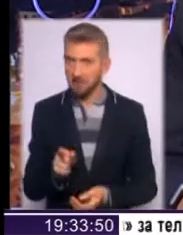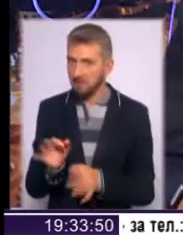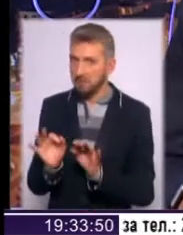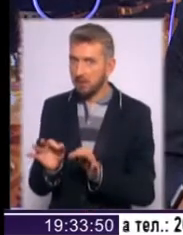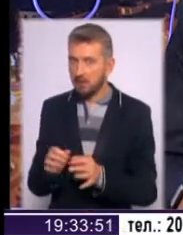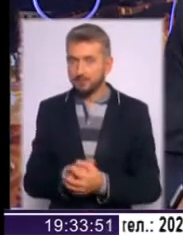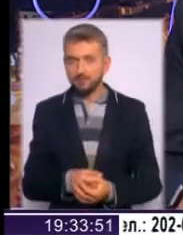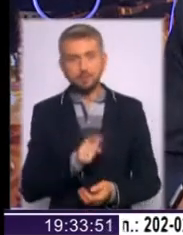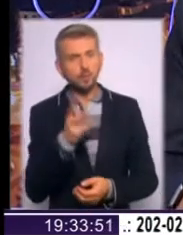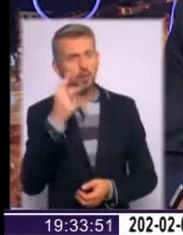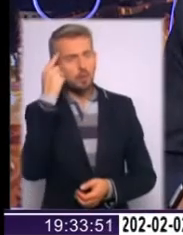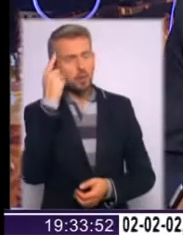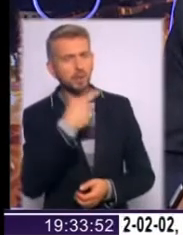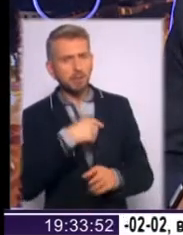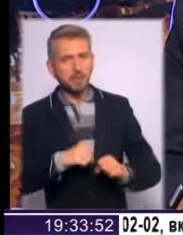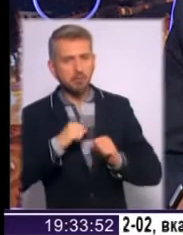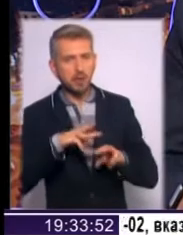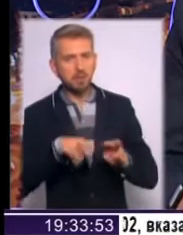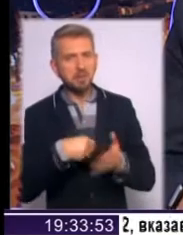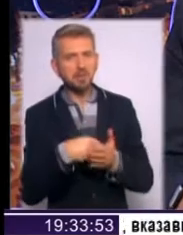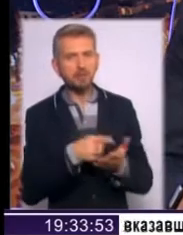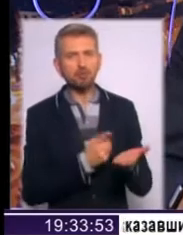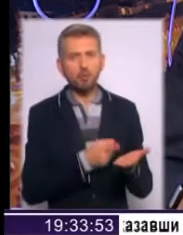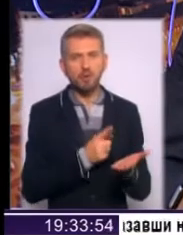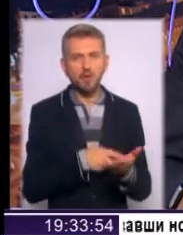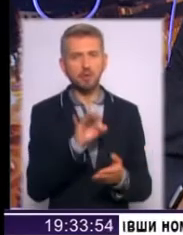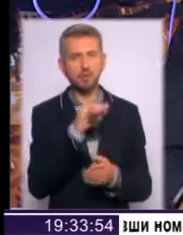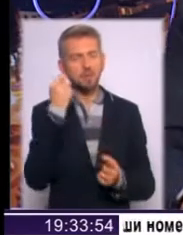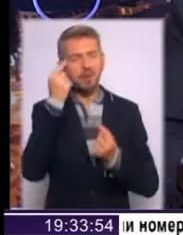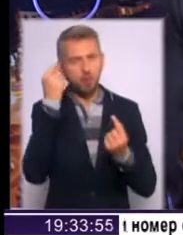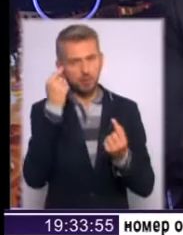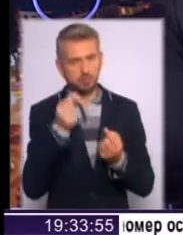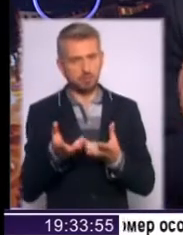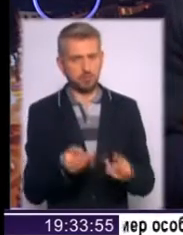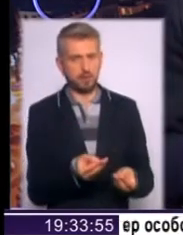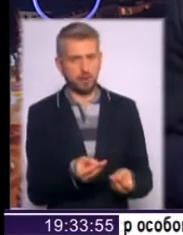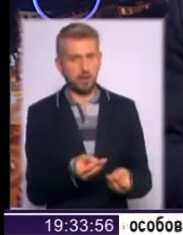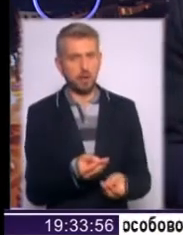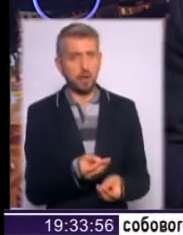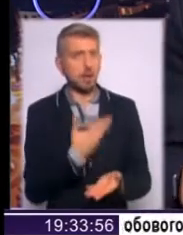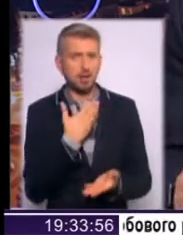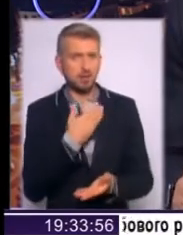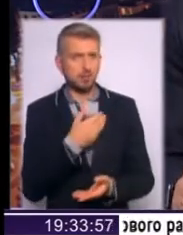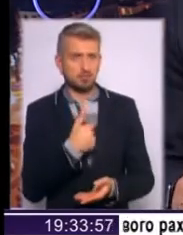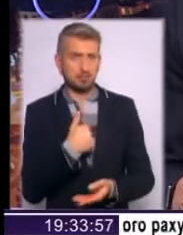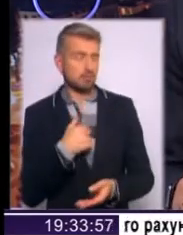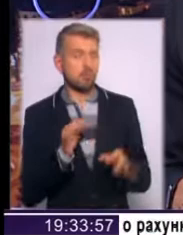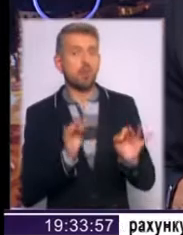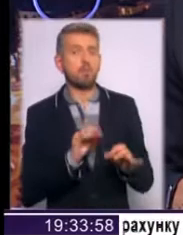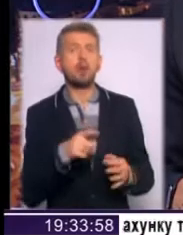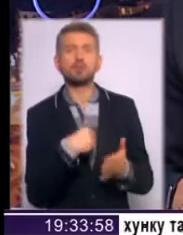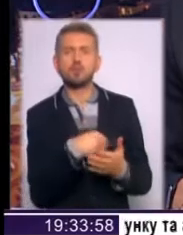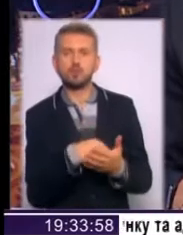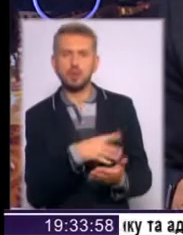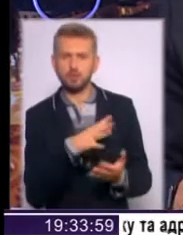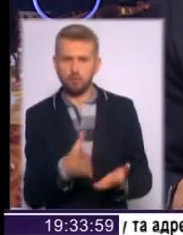отут треба думати, ми намагаємося Мінфіну доказати за психологічний момент. Тобто Немає претензій в тому, що бюджет був